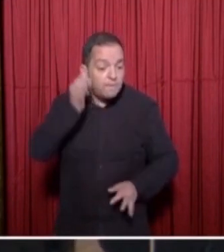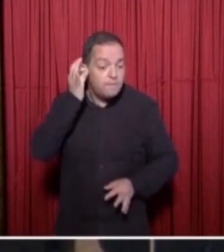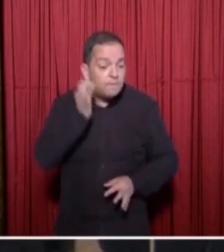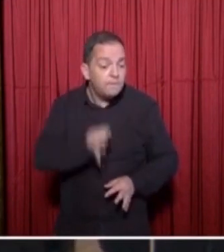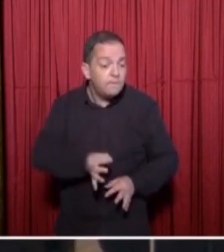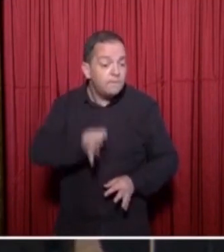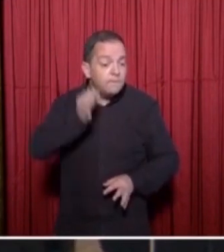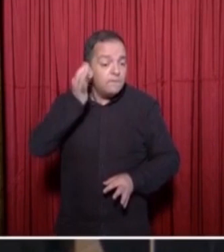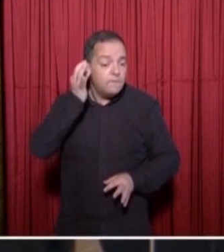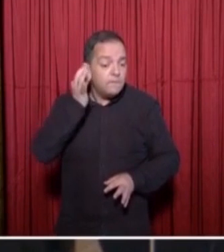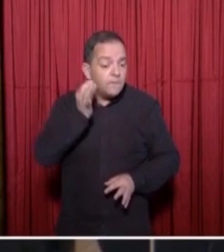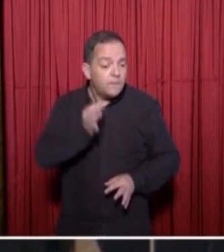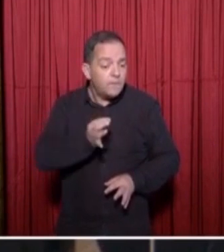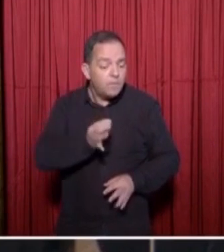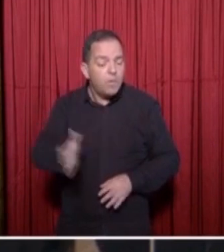Βλέπεων ψυχή